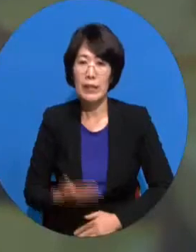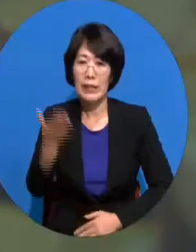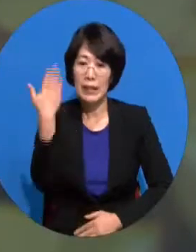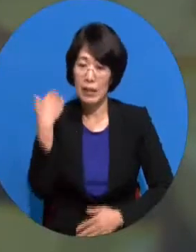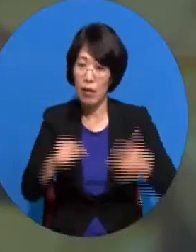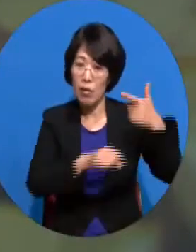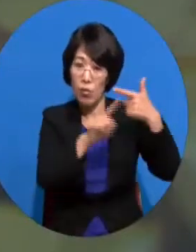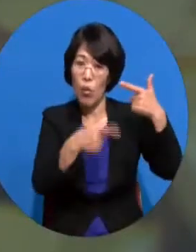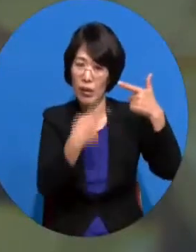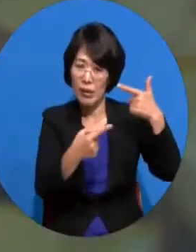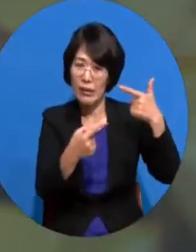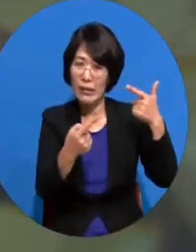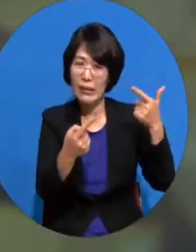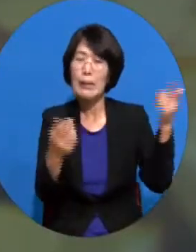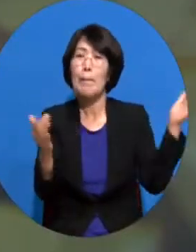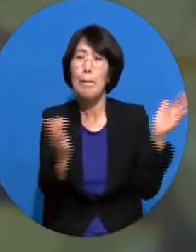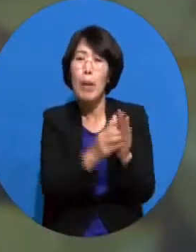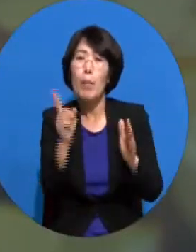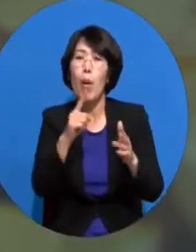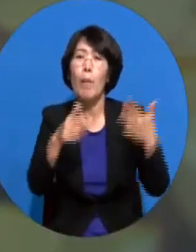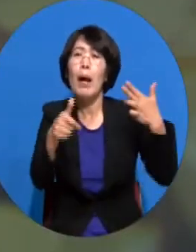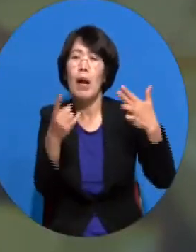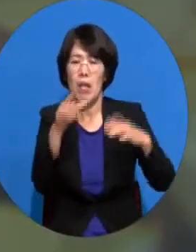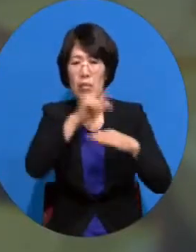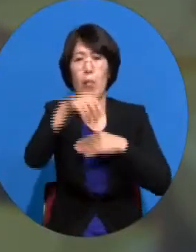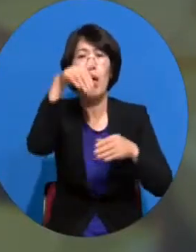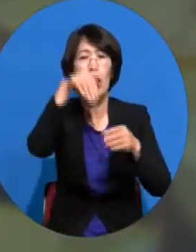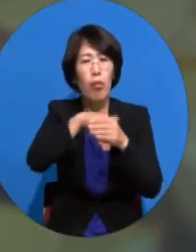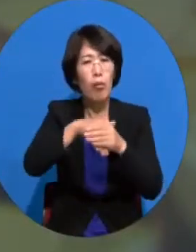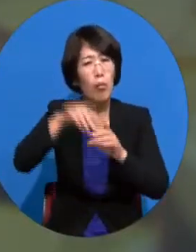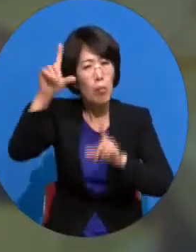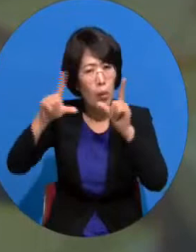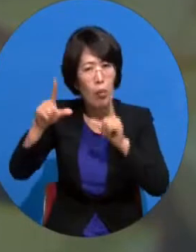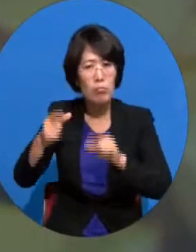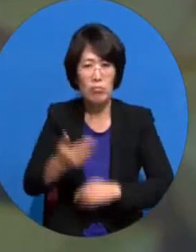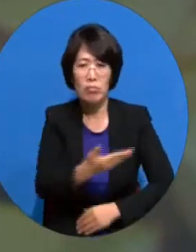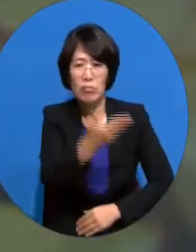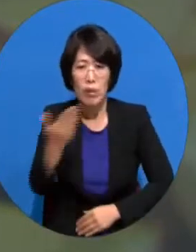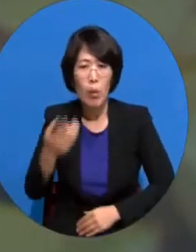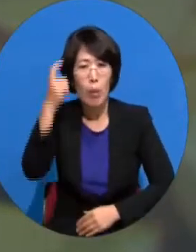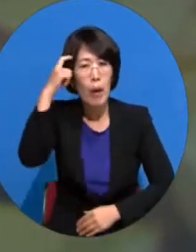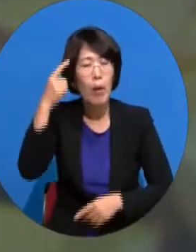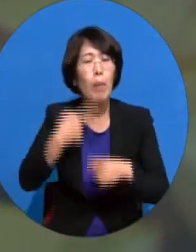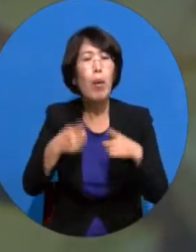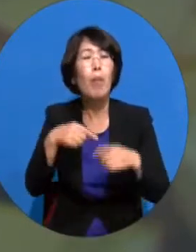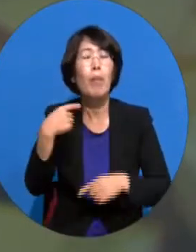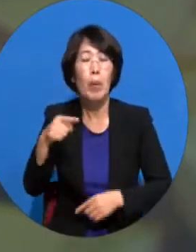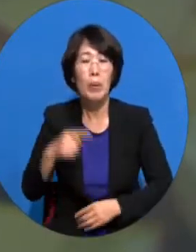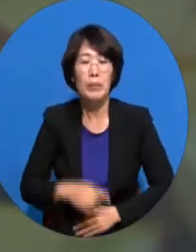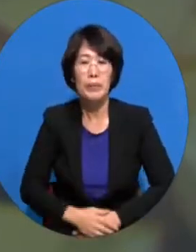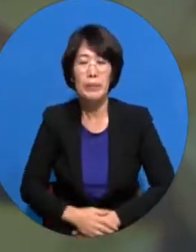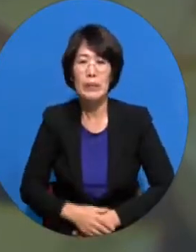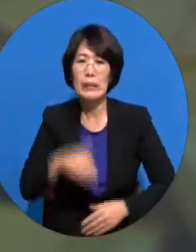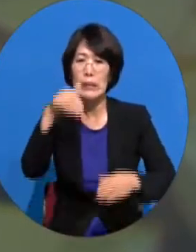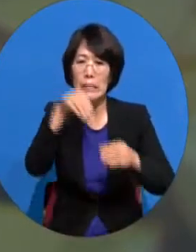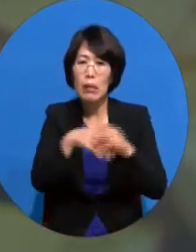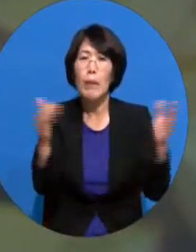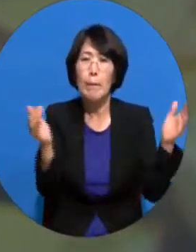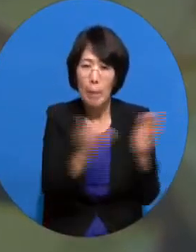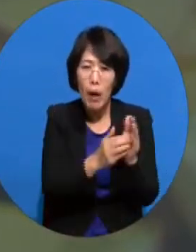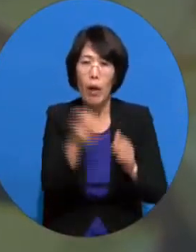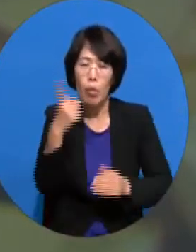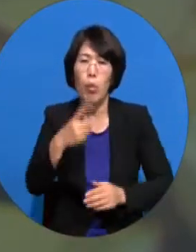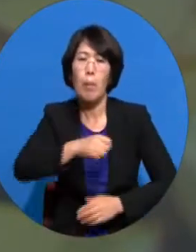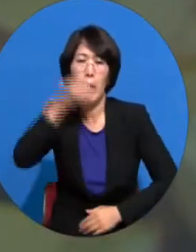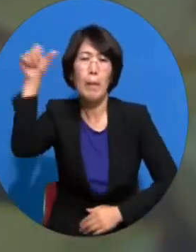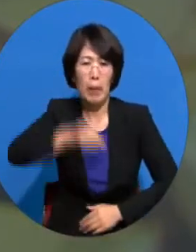지난 6월 1일 실시된 제8회 지방선거 과정, 시청자 여러분은 어떻게 평가하십니까? 선거는 끝났고